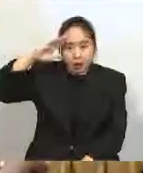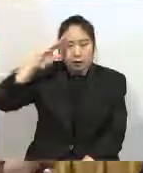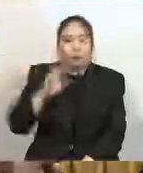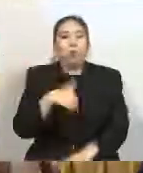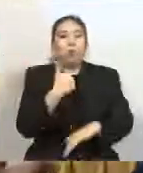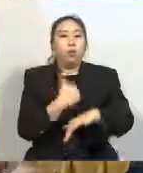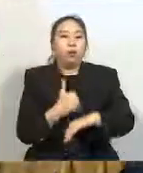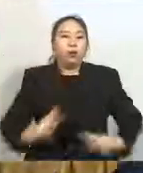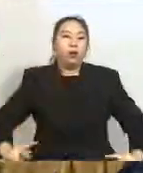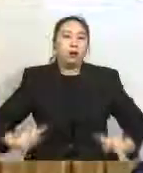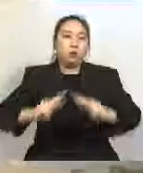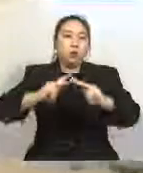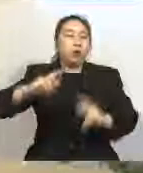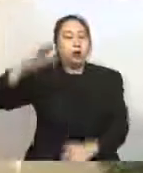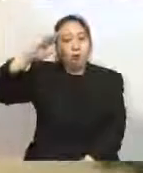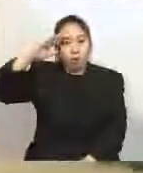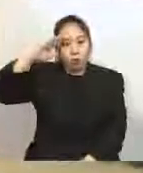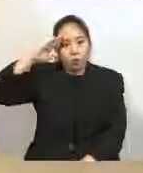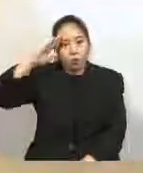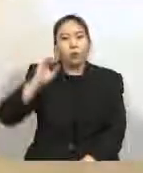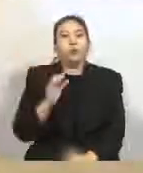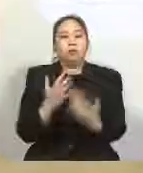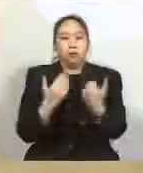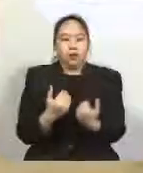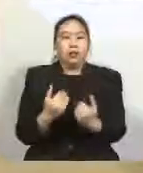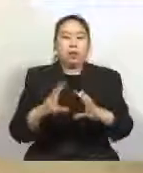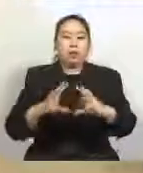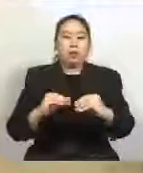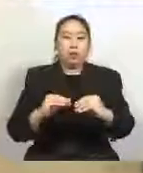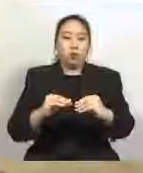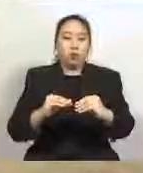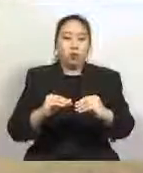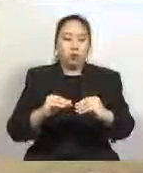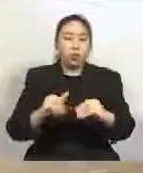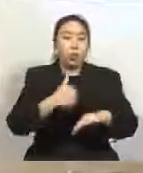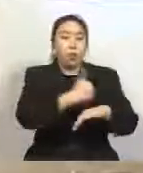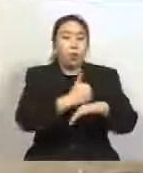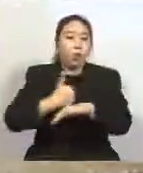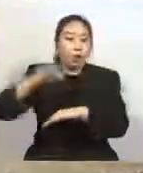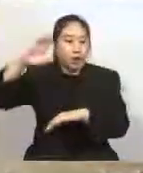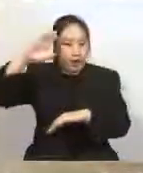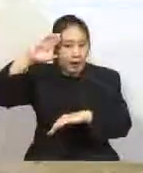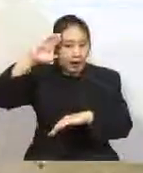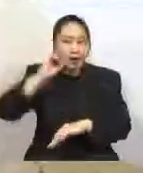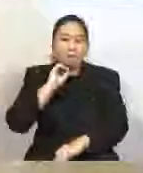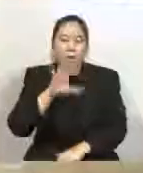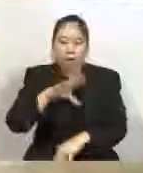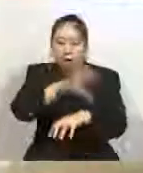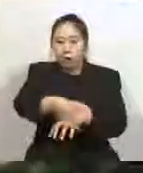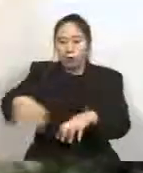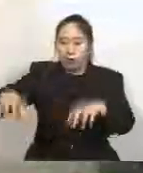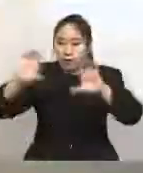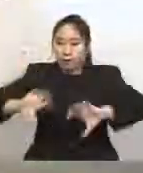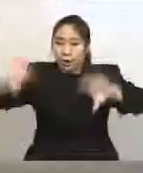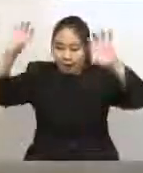และรัฐมนตรีว่าการกระทรวงกลาโหมได้เน้นย้ำในที่ประชุมผู้บัญชาการเหล่าทัพให้ส่วนราชการเร่งเข้าไปสำรว